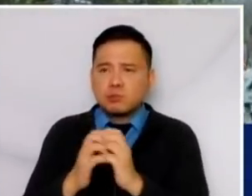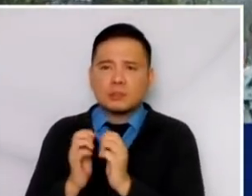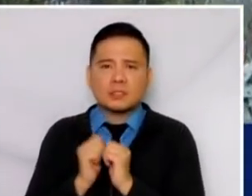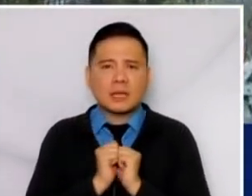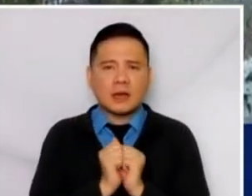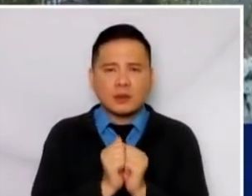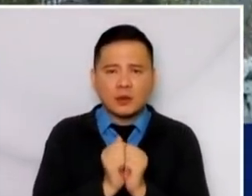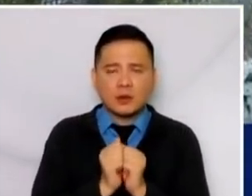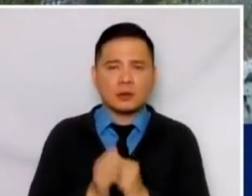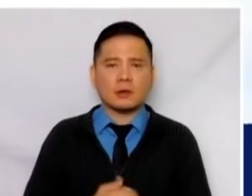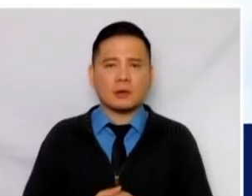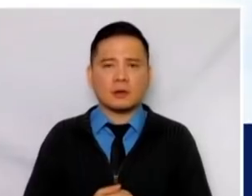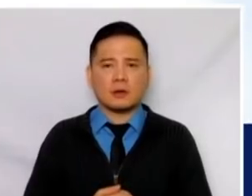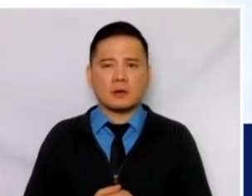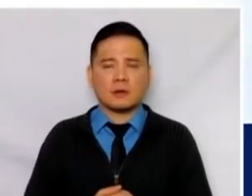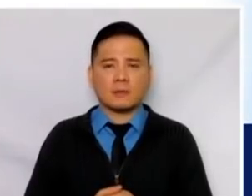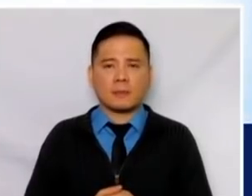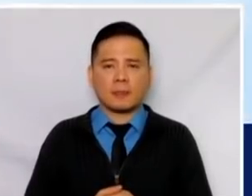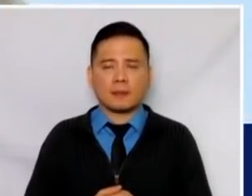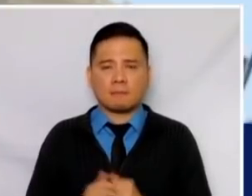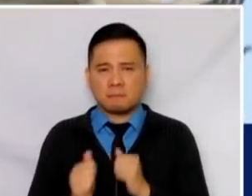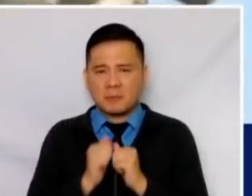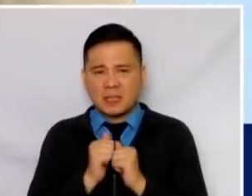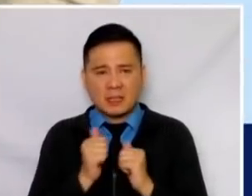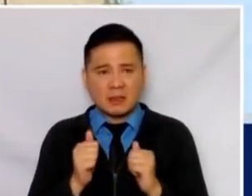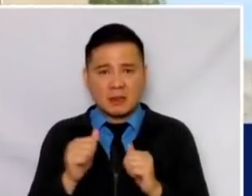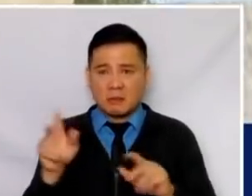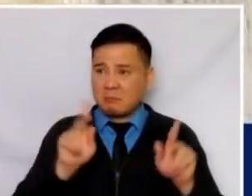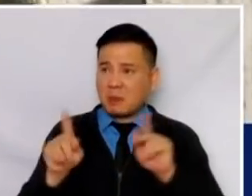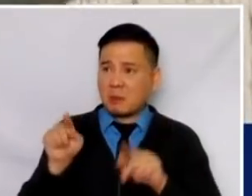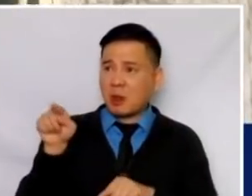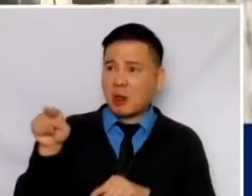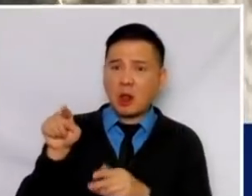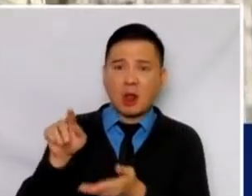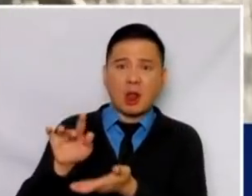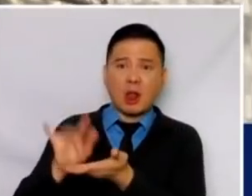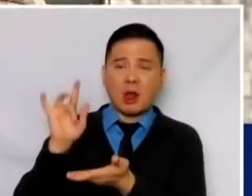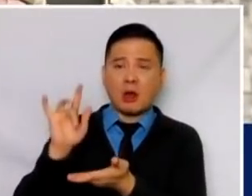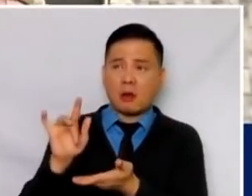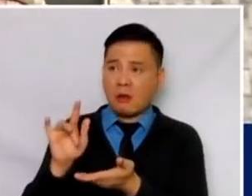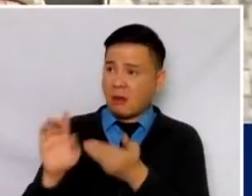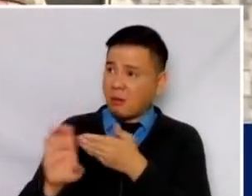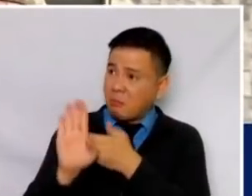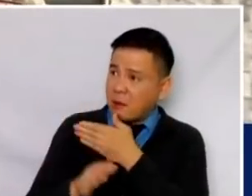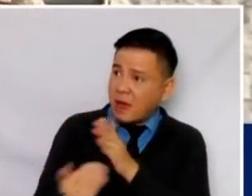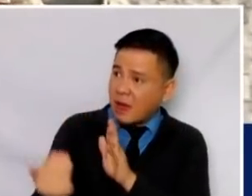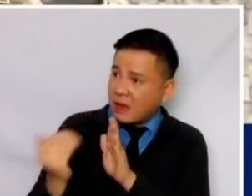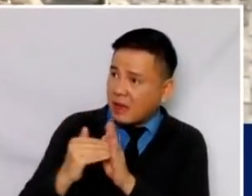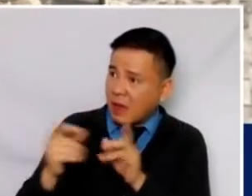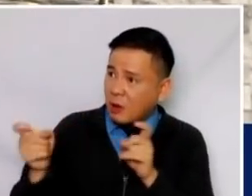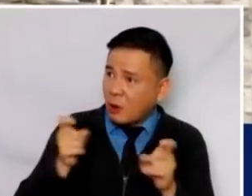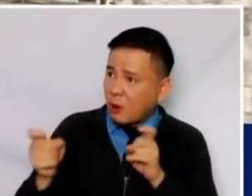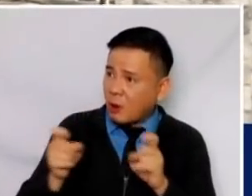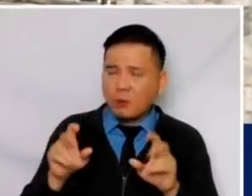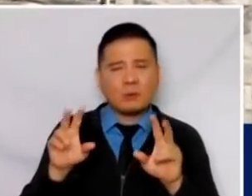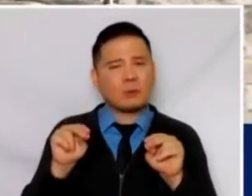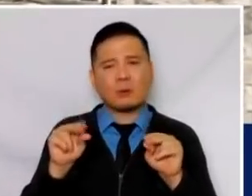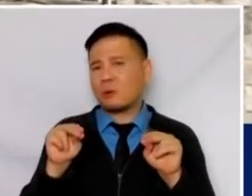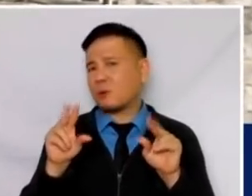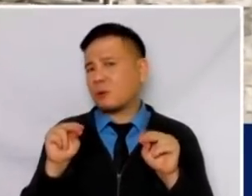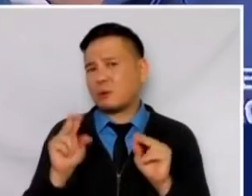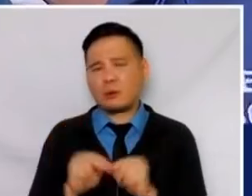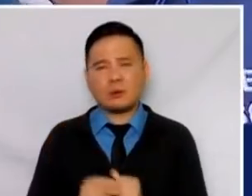natin ikikipit-balikat yung mga nag-abuso at namerwisyo ng